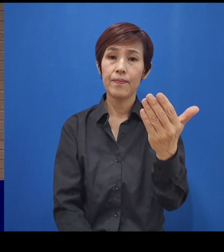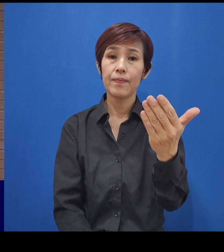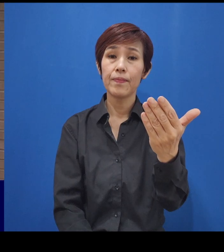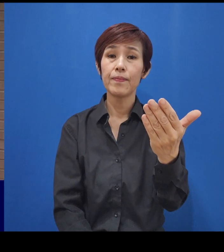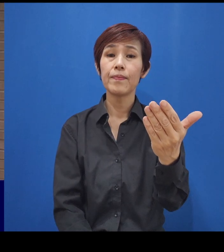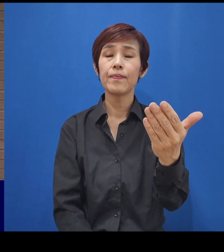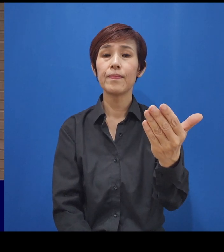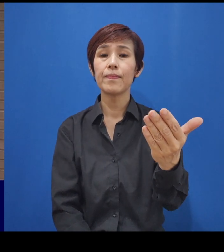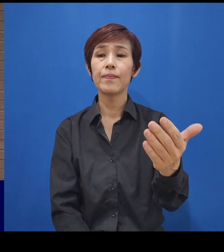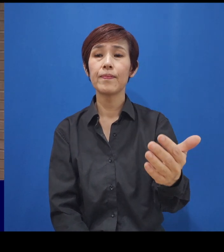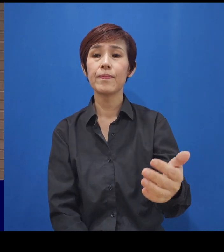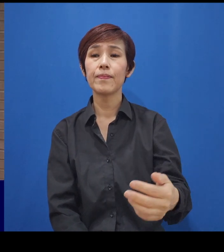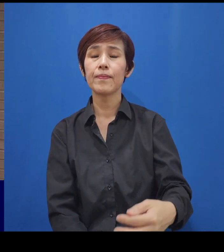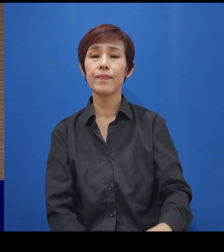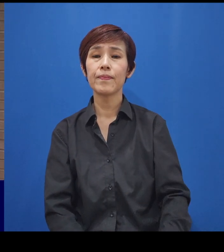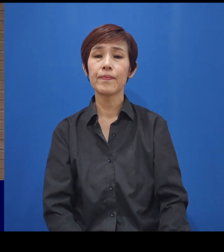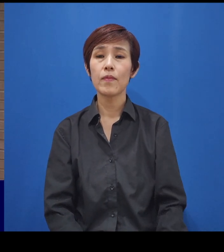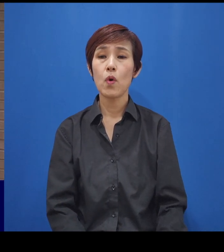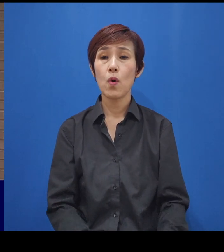기도했나요?